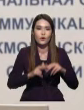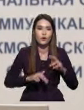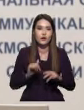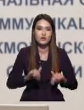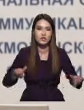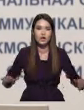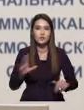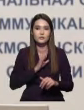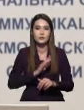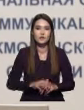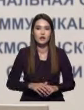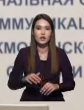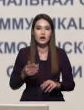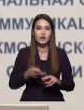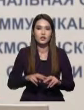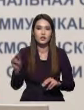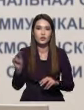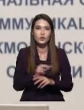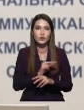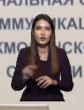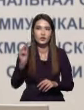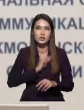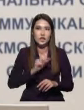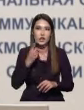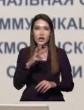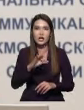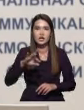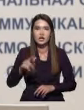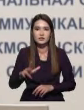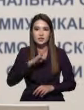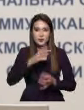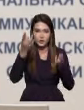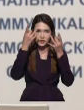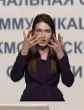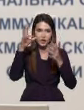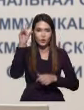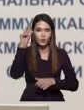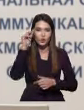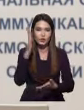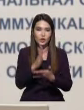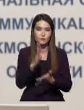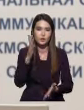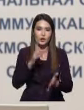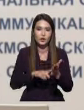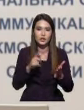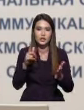Құрылыс жұмыстарының көлемі 7,1 миллиард теңгені құрады. Нақты көлем индексі